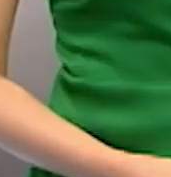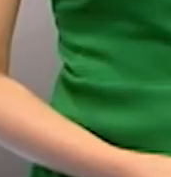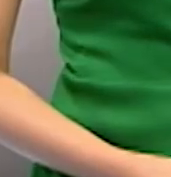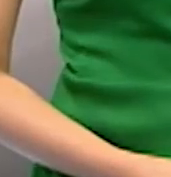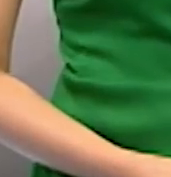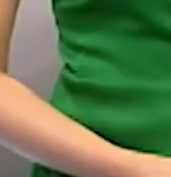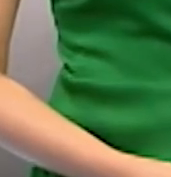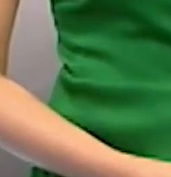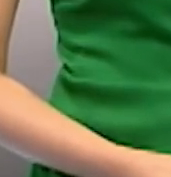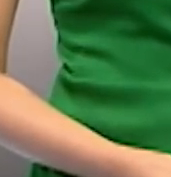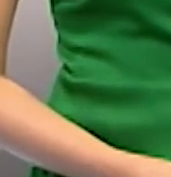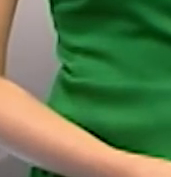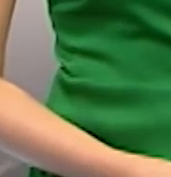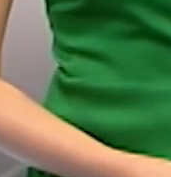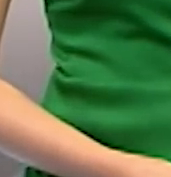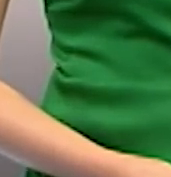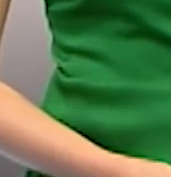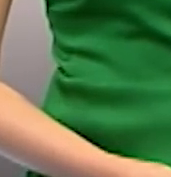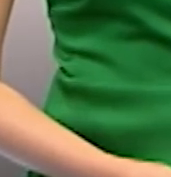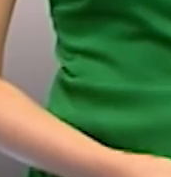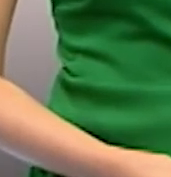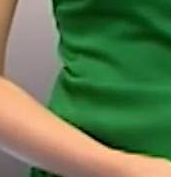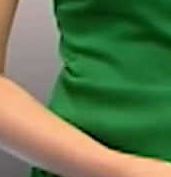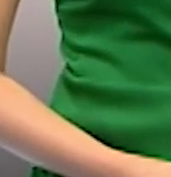GMA Pinoy TV at sa